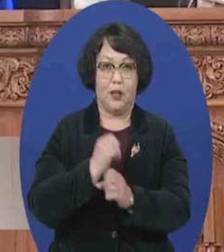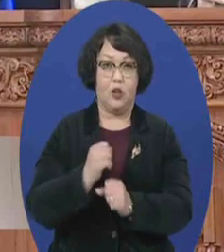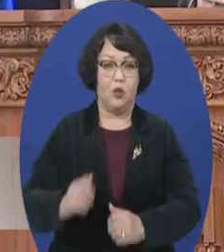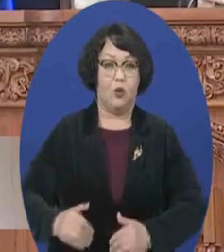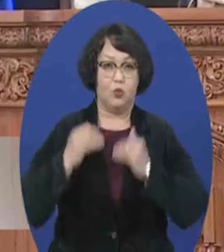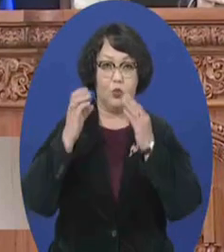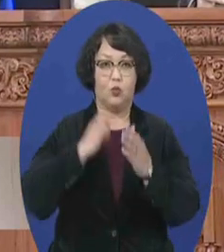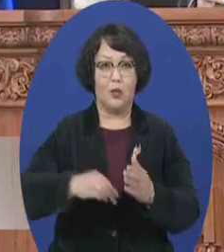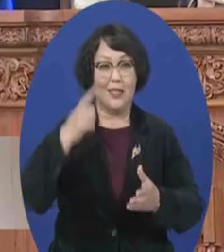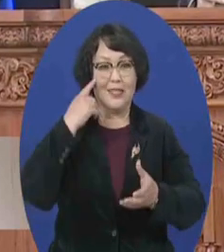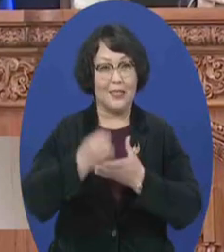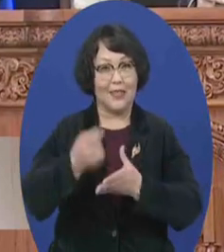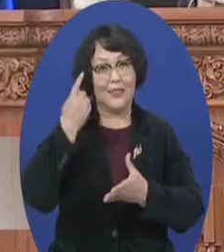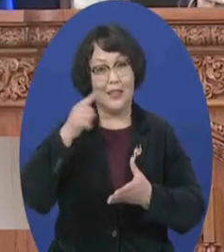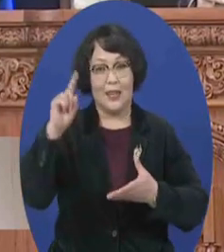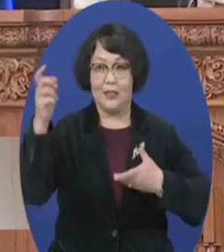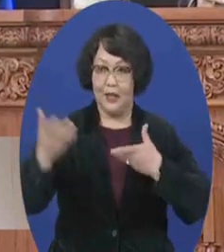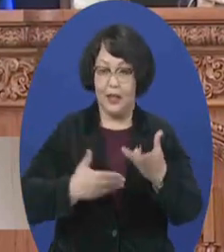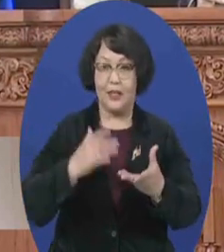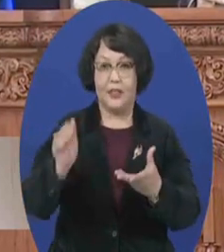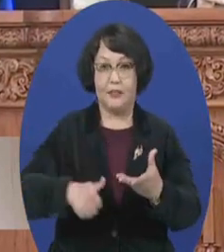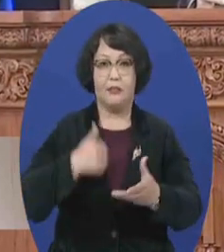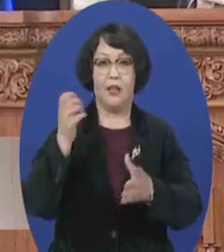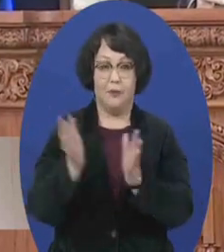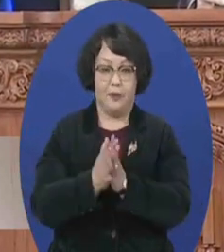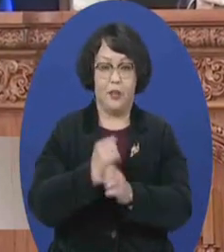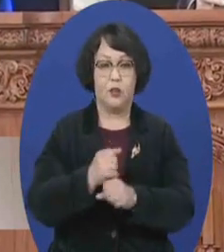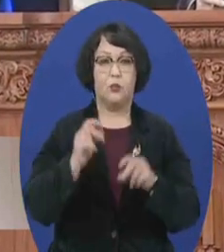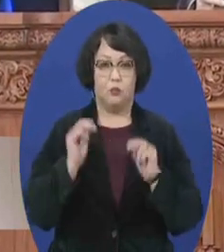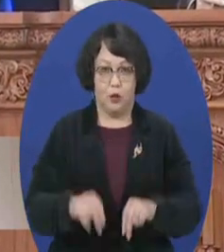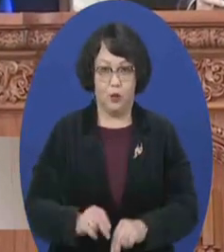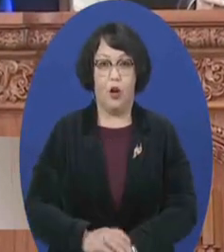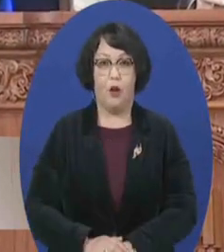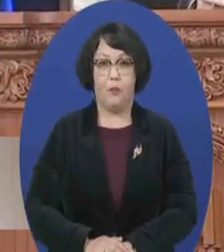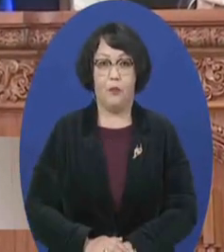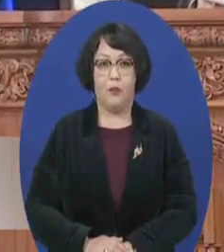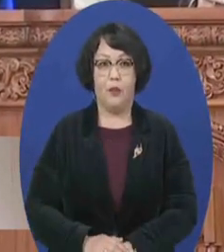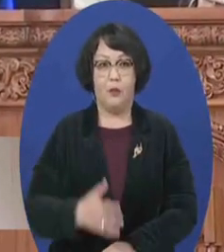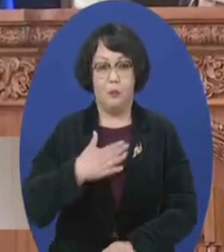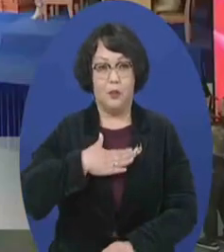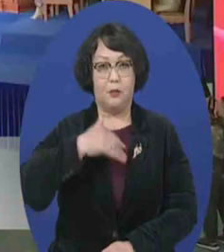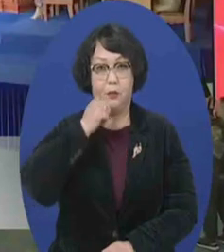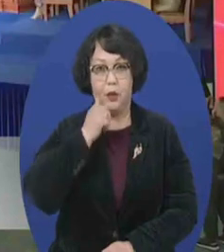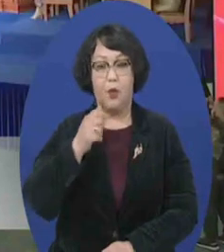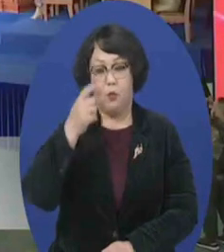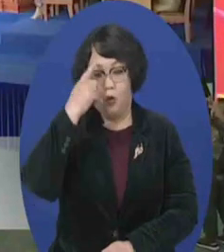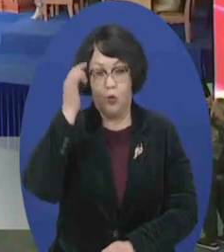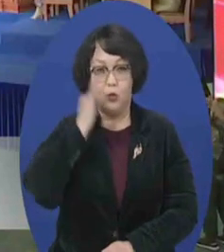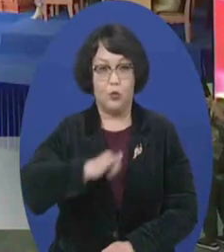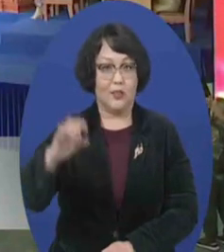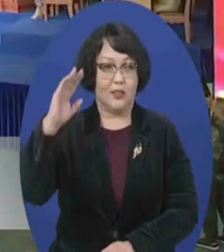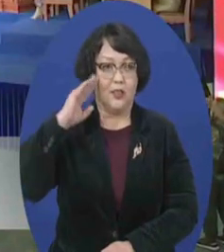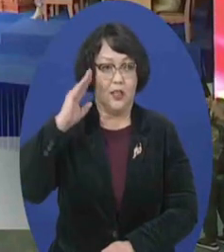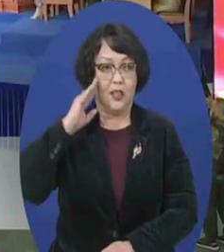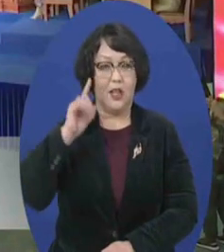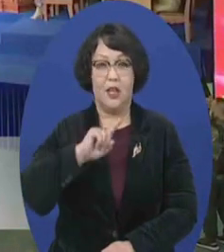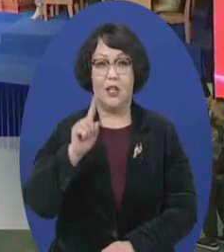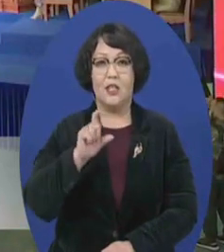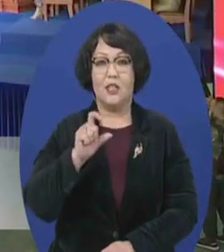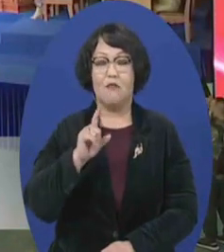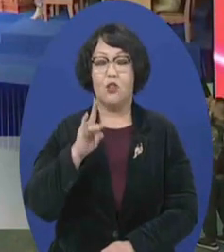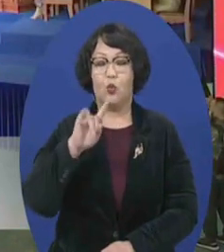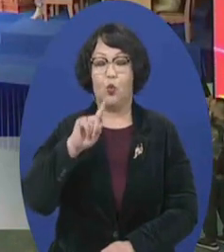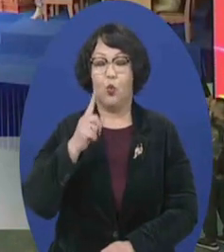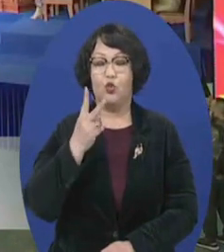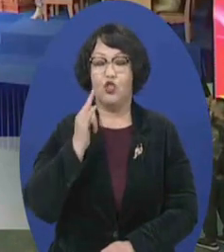ажиллагааг хөгжүүлэхийн төлөө санал санаачлаг гарган идэвхтэй хамтран ажиллана. Миний Монгол улсын зэвсэг түчний ерөнхий командагчийн